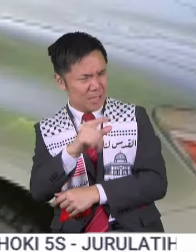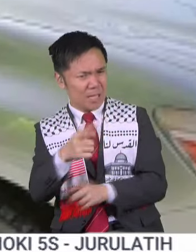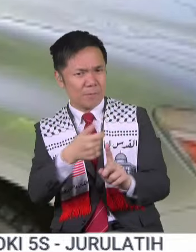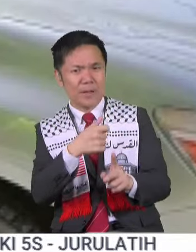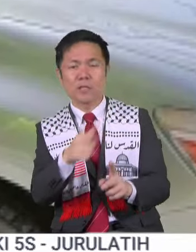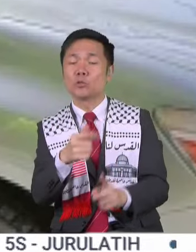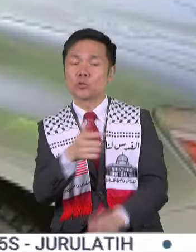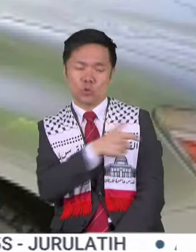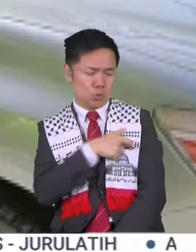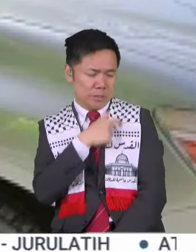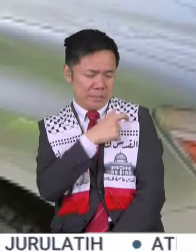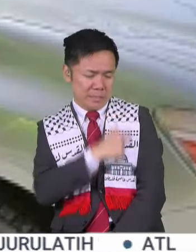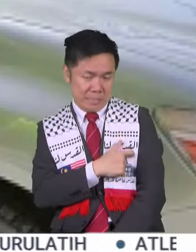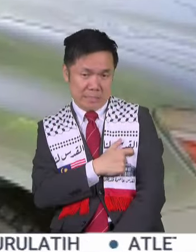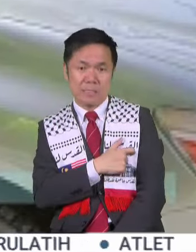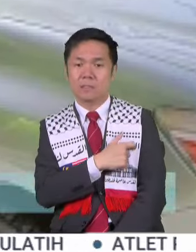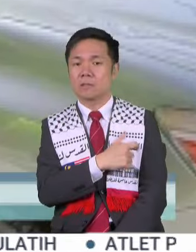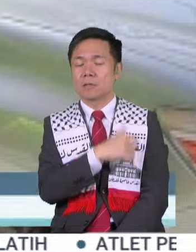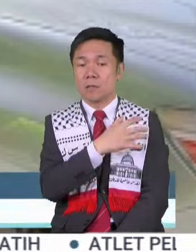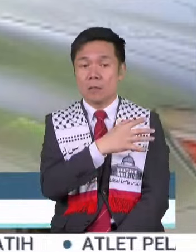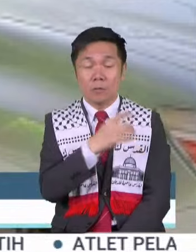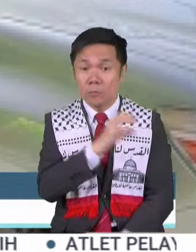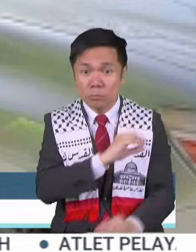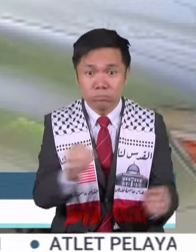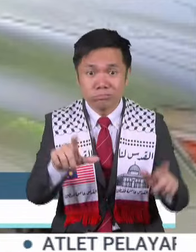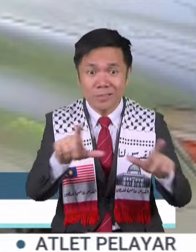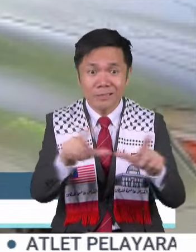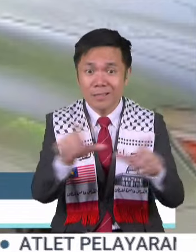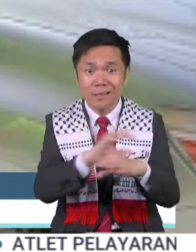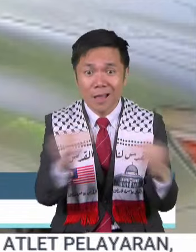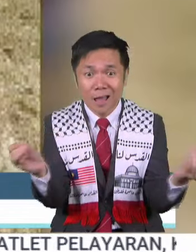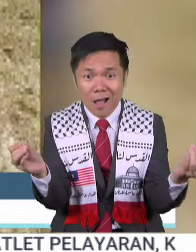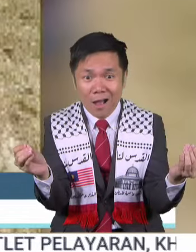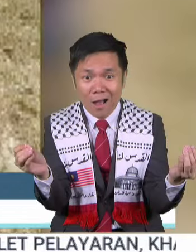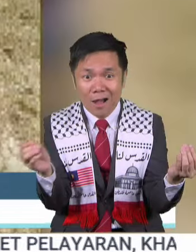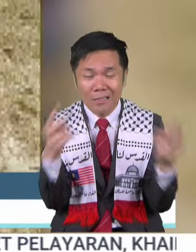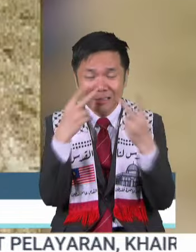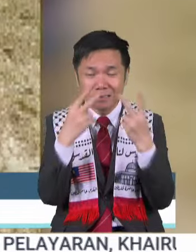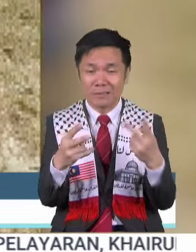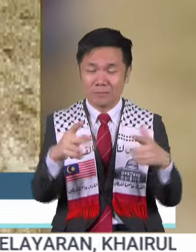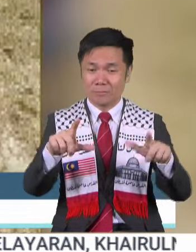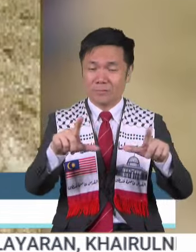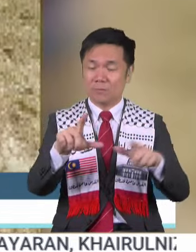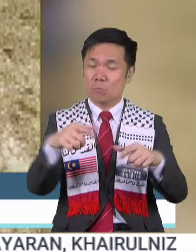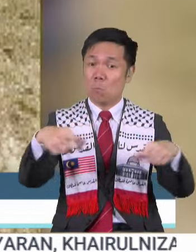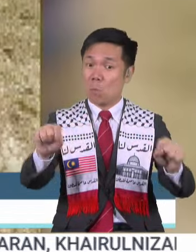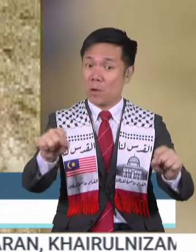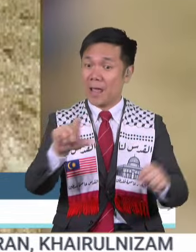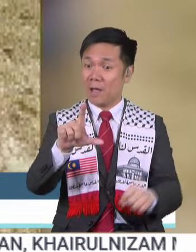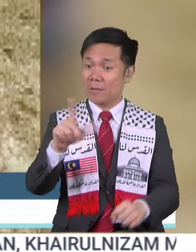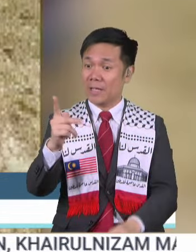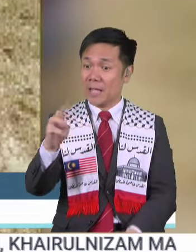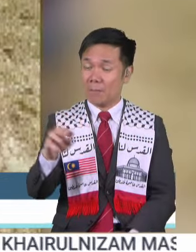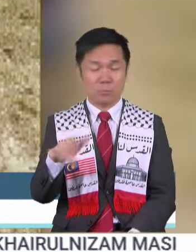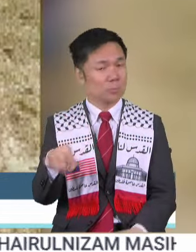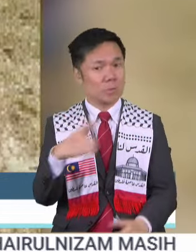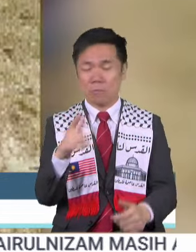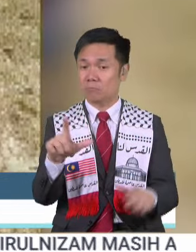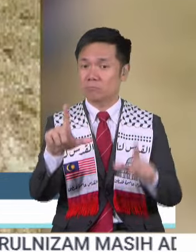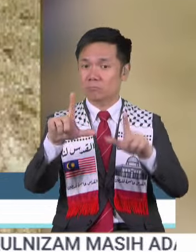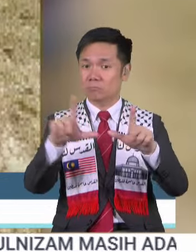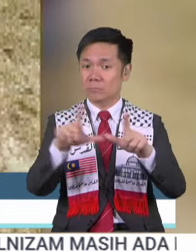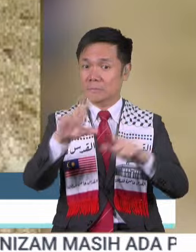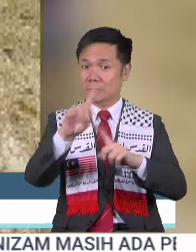Switzerland itu memandu kenderaan berkenaan tanpa lesen yang sah lesen kenderaan motor LKM juga telah tamat tempoh dan